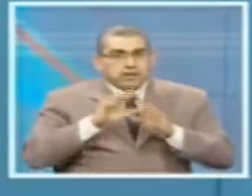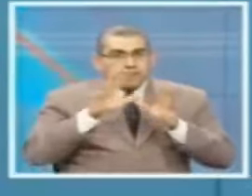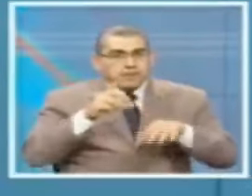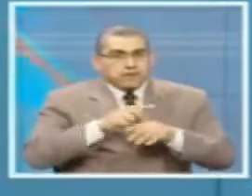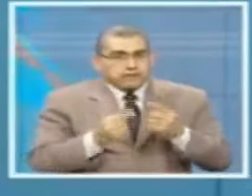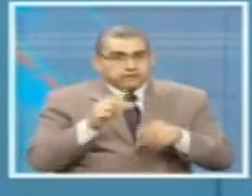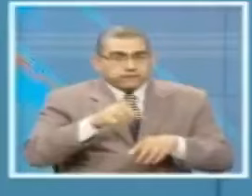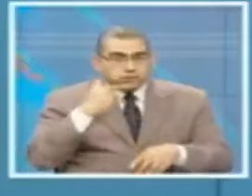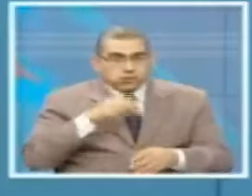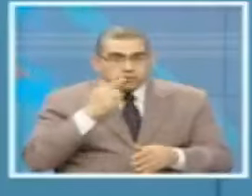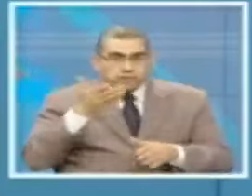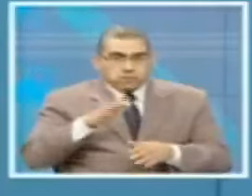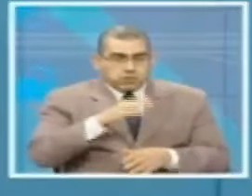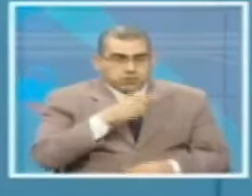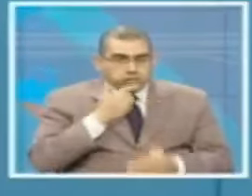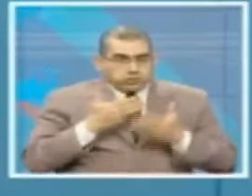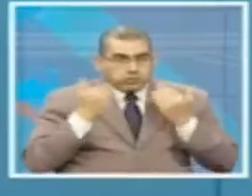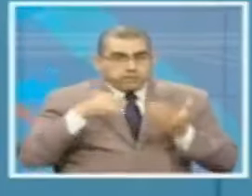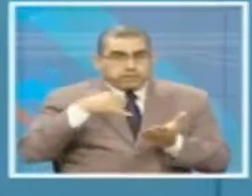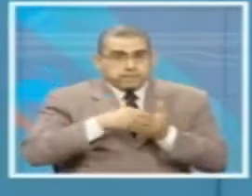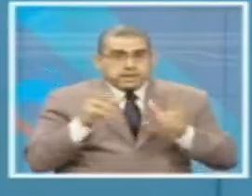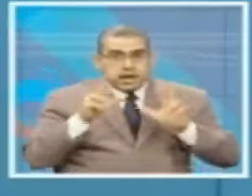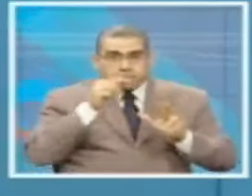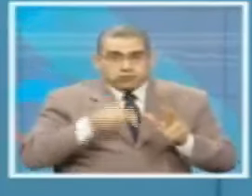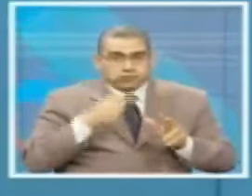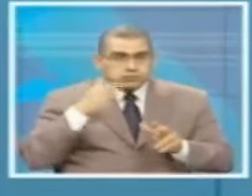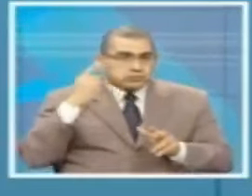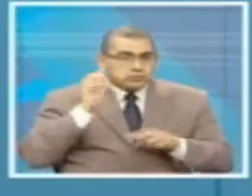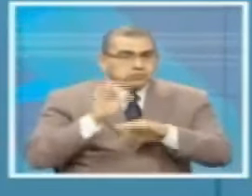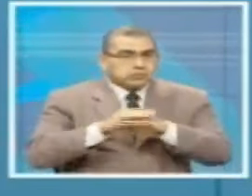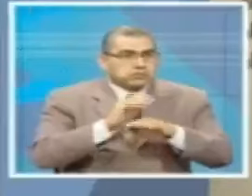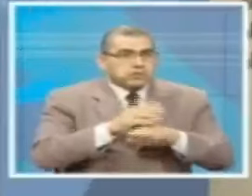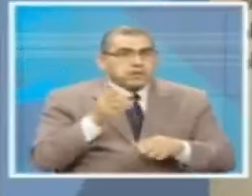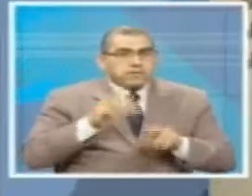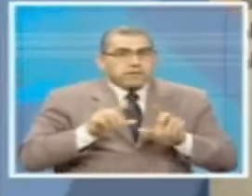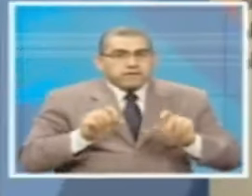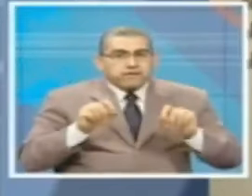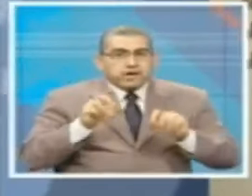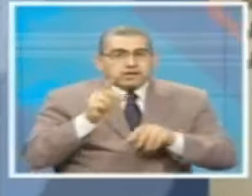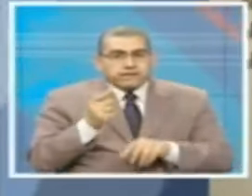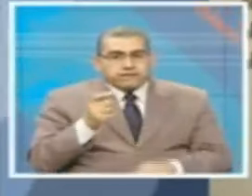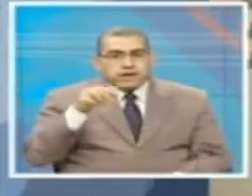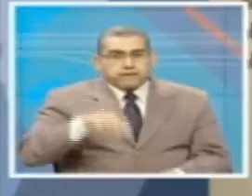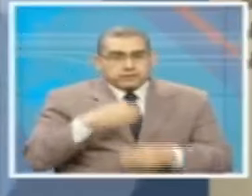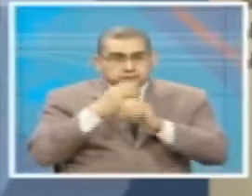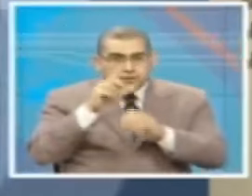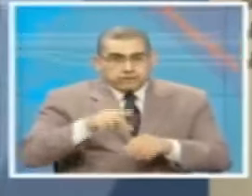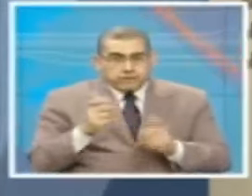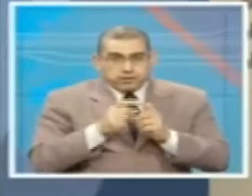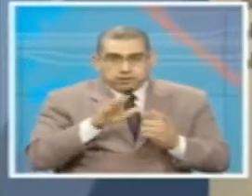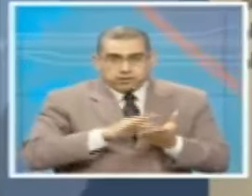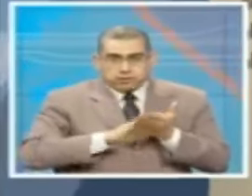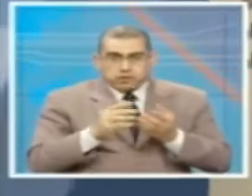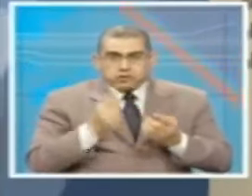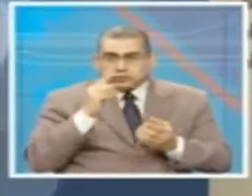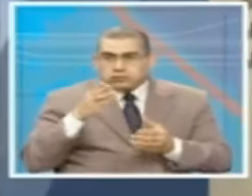ويتسبب في نفوقها. وأوضح المركز الإعلامي أنه لم يتم رصد أي متحورات أو فيروسات منتشرة بين الدواجن